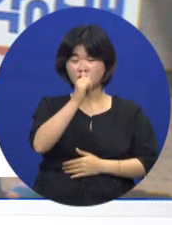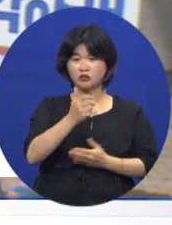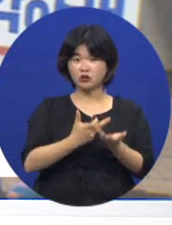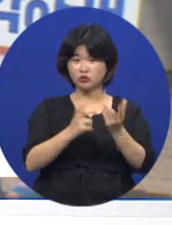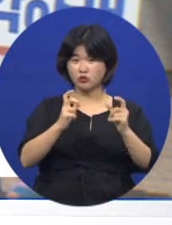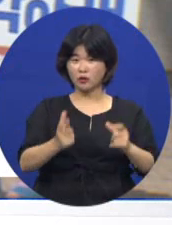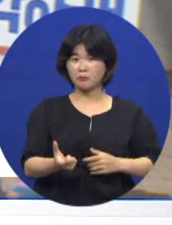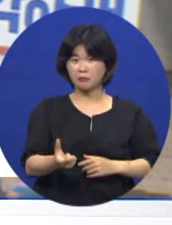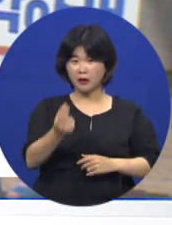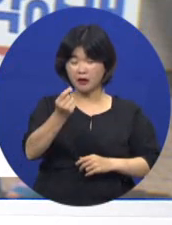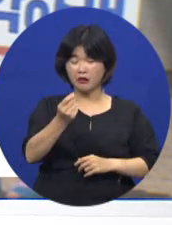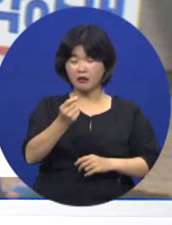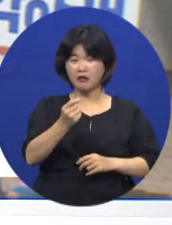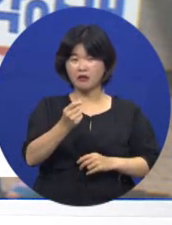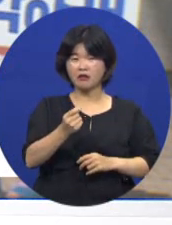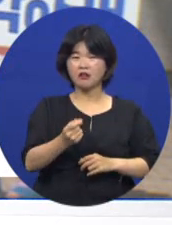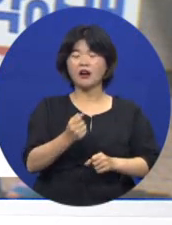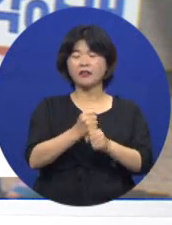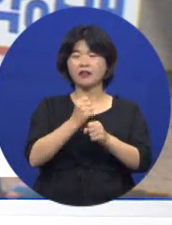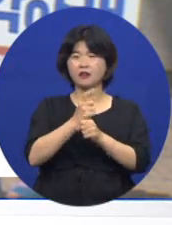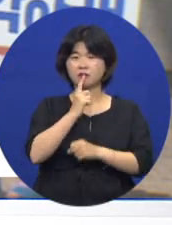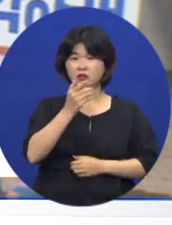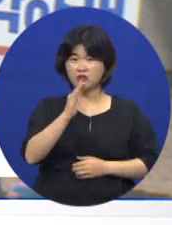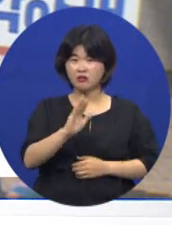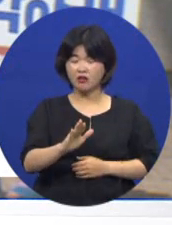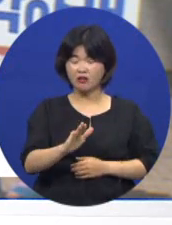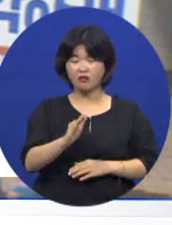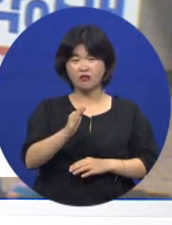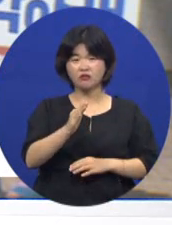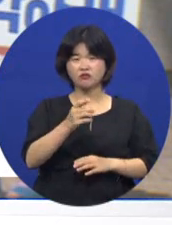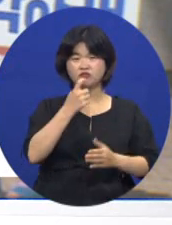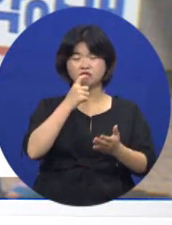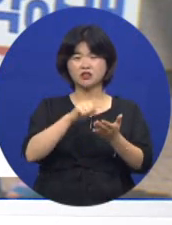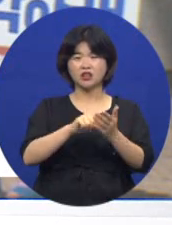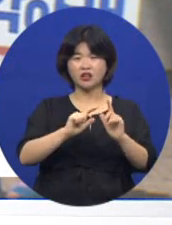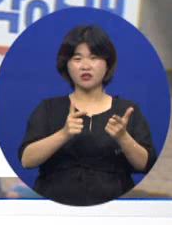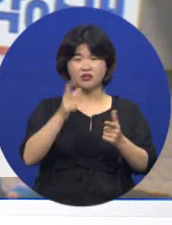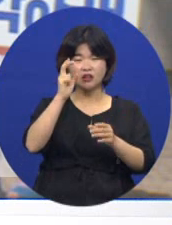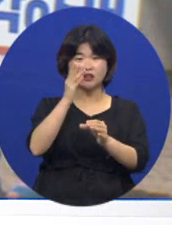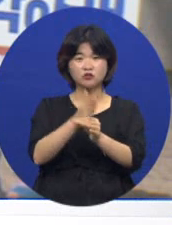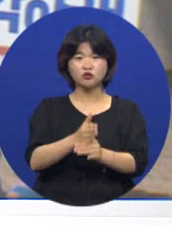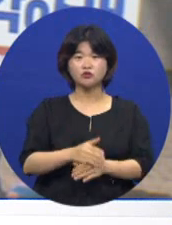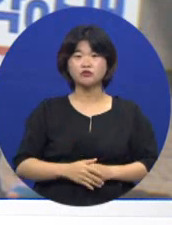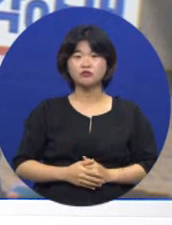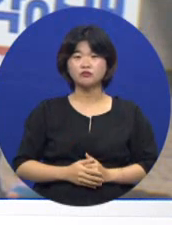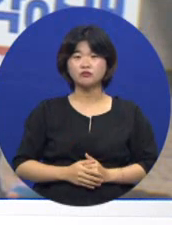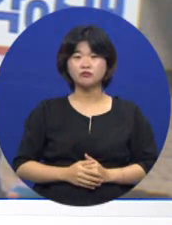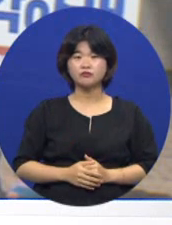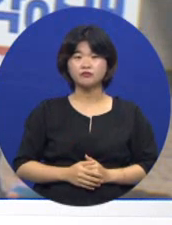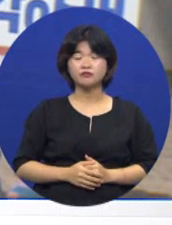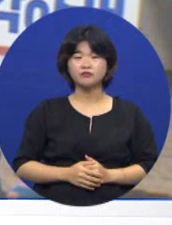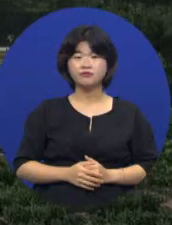제주도는 즉각 상고 한다는 방침 인데 후폭풍이 만만치 않아 보입니다 박주영 기자입니다